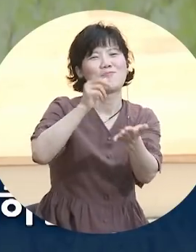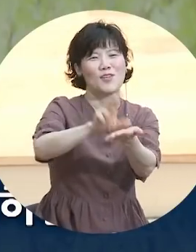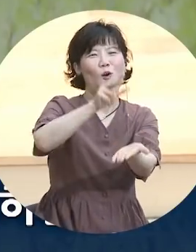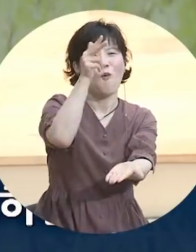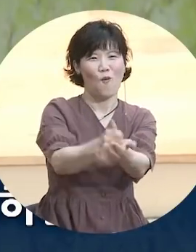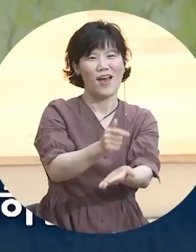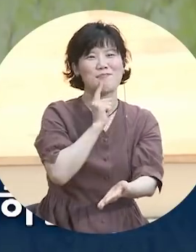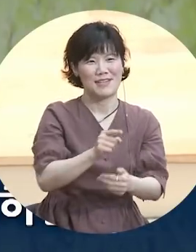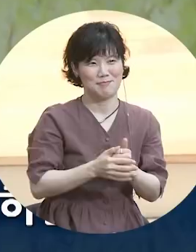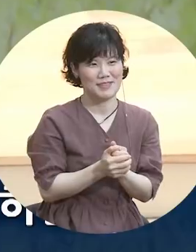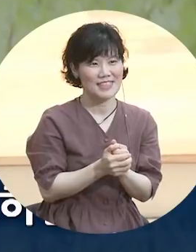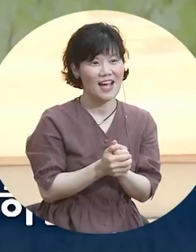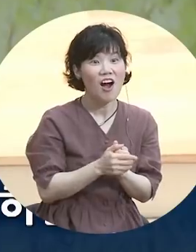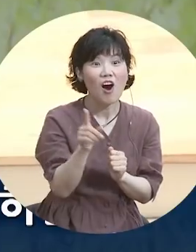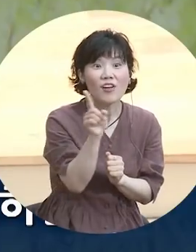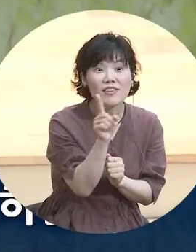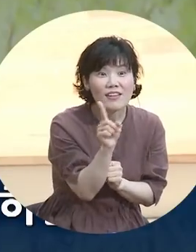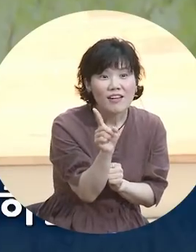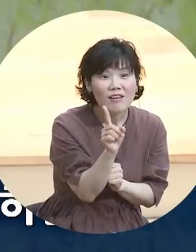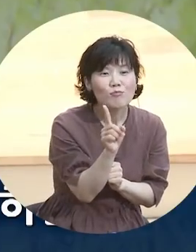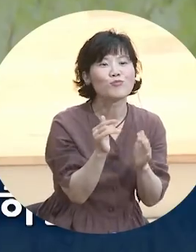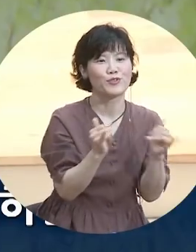뭐 하시는 하나님 여호와라고 말합니까?